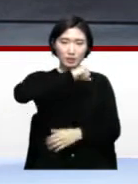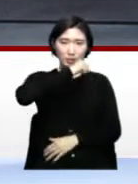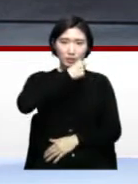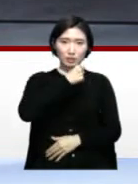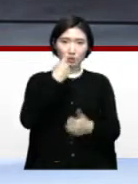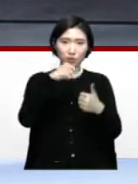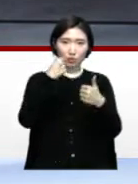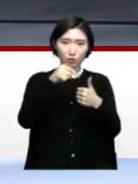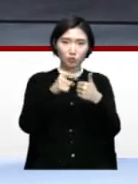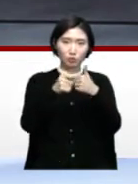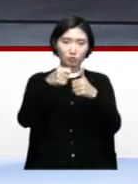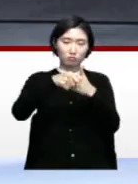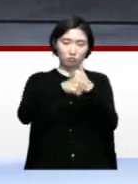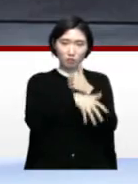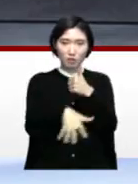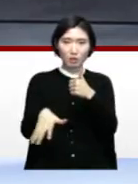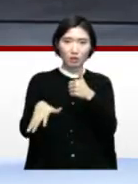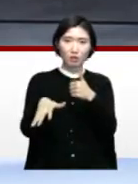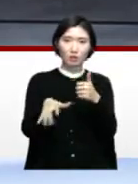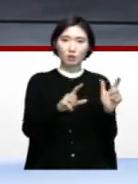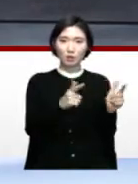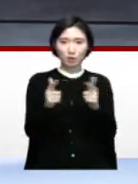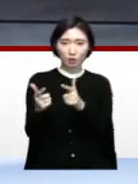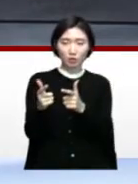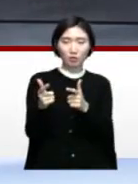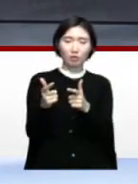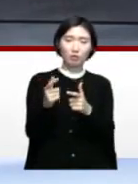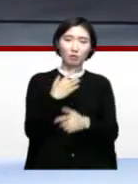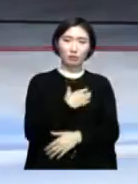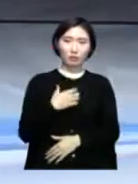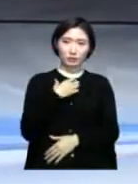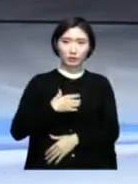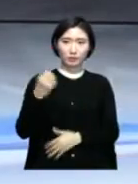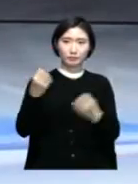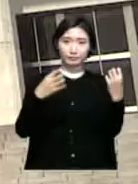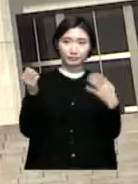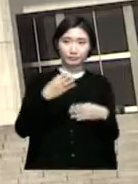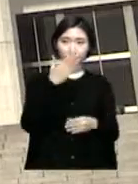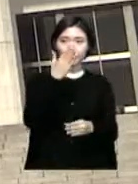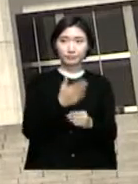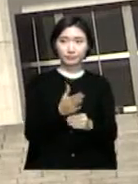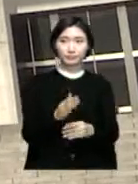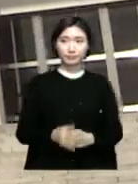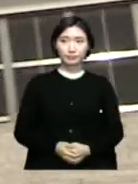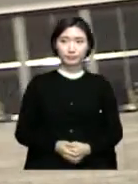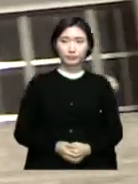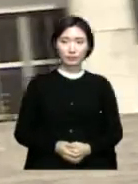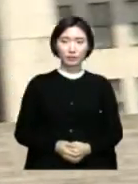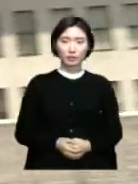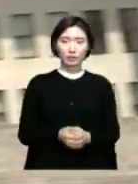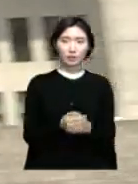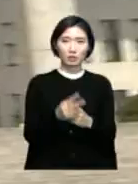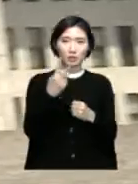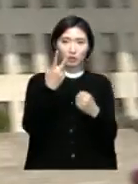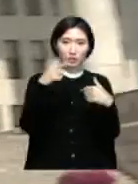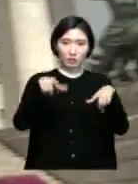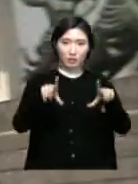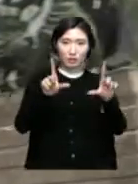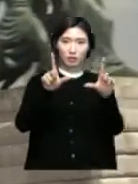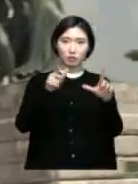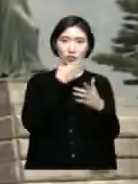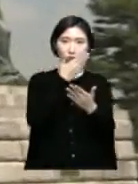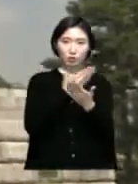교육계 곳곳에서 우려의 목소리가 나오고 있습니다 김국 길게 잡니다 지난 2일 국회 본회의를